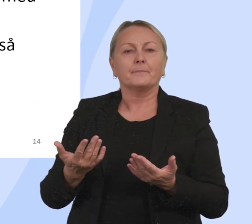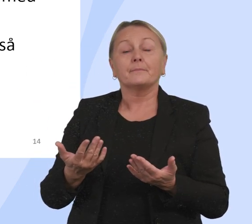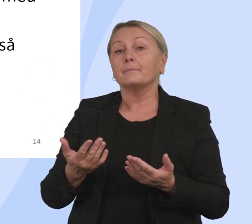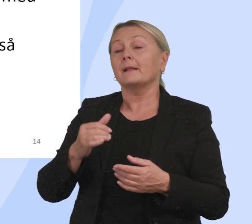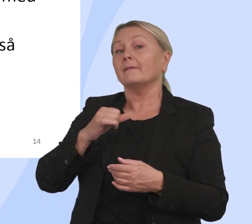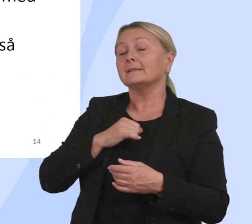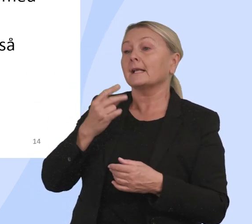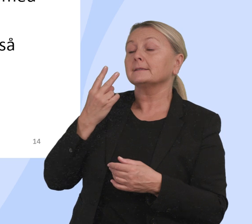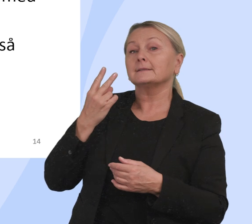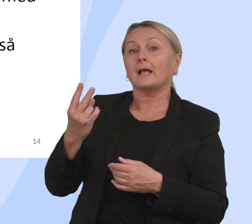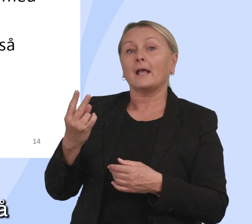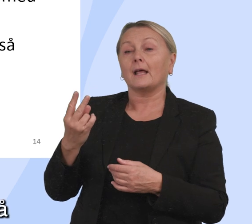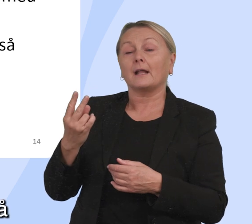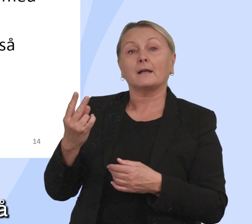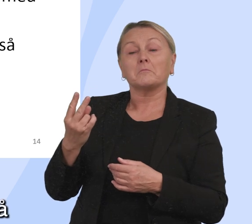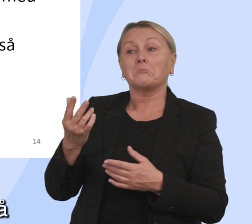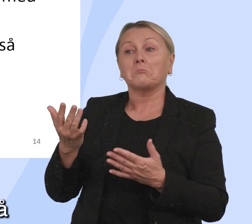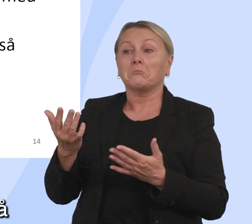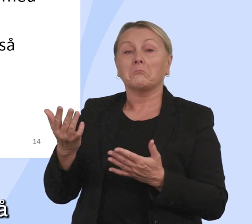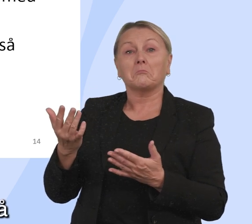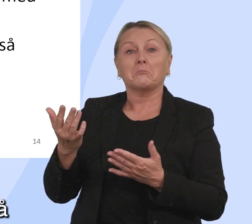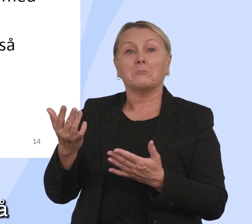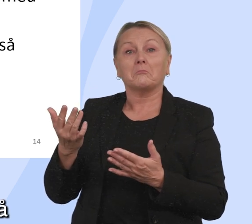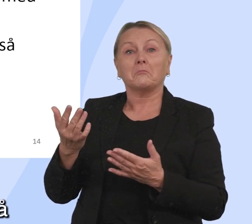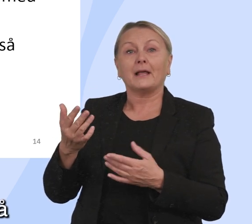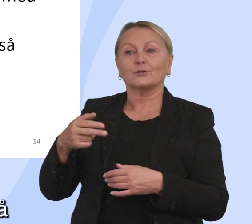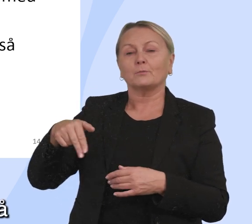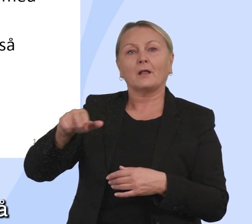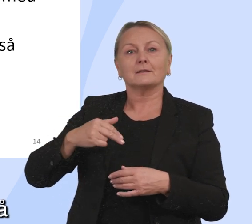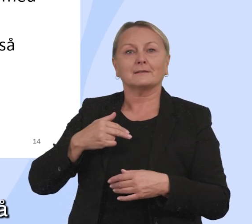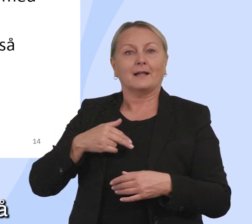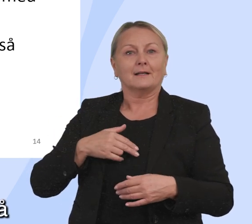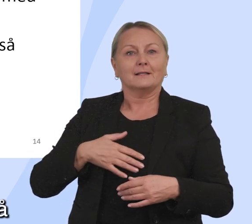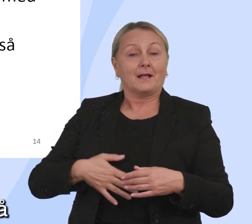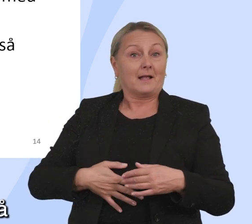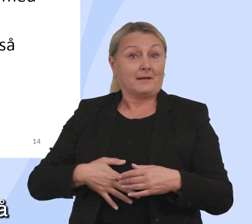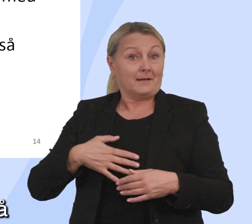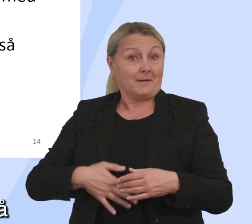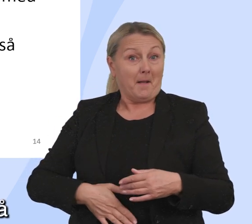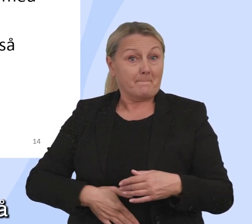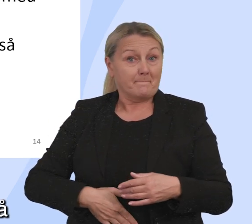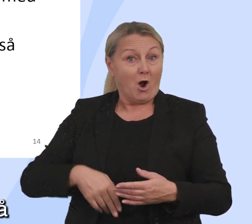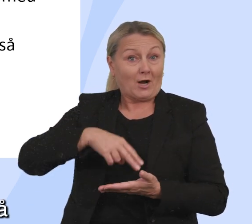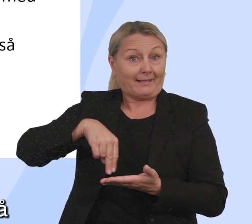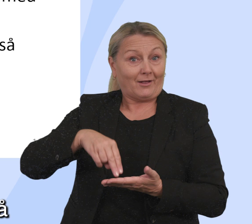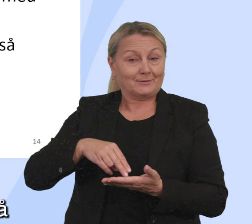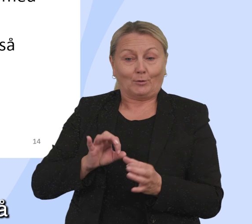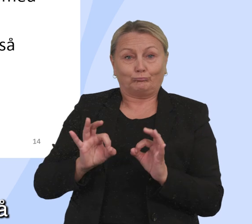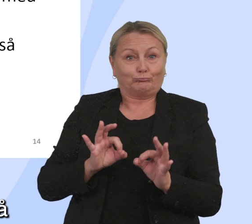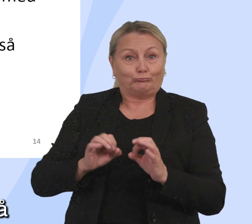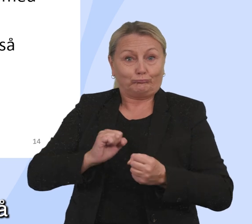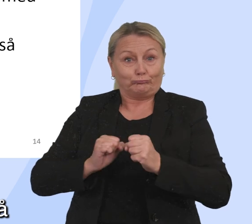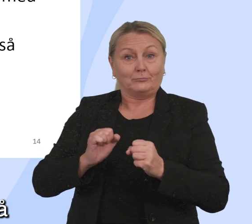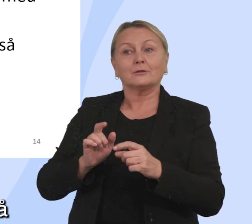hvis jeg ser lad os nu bare sige, en, der danser mavedans med små